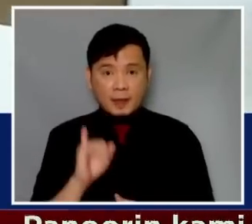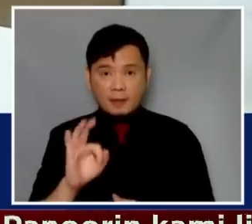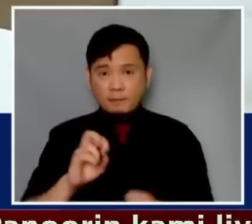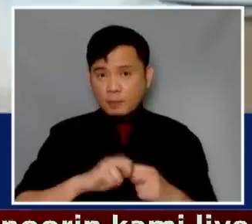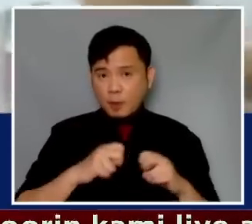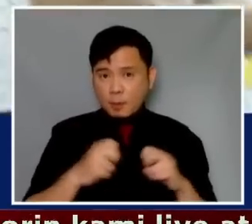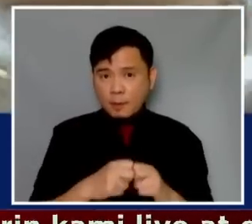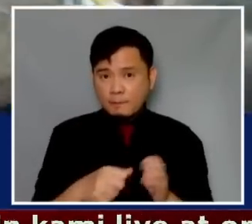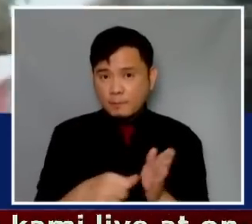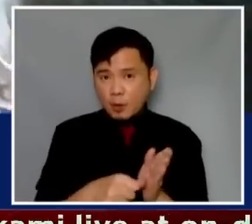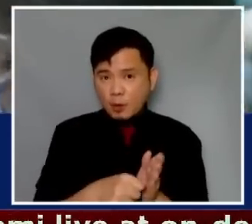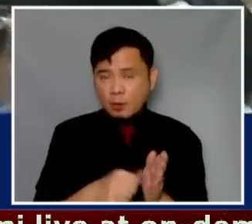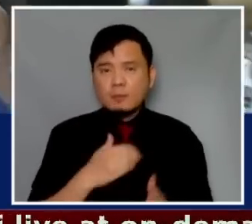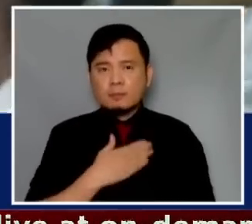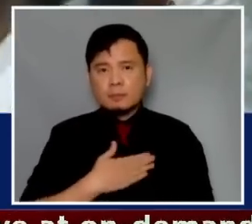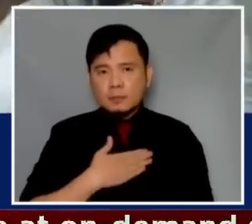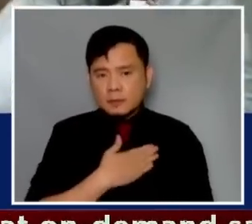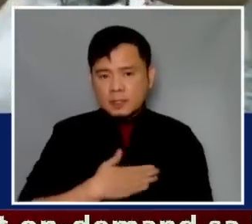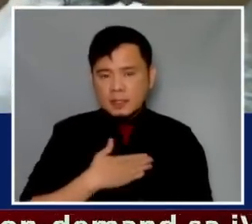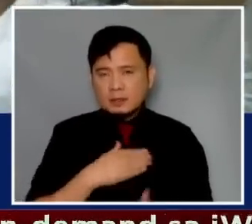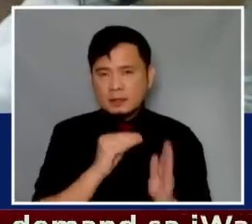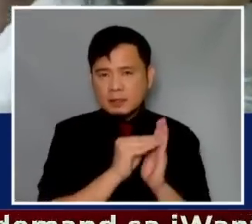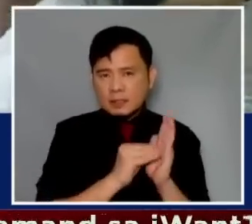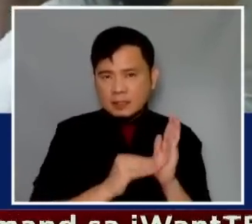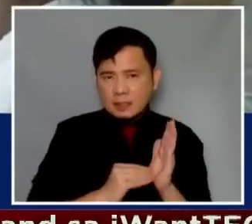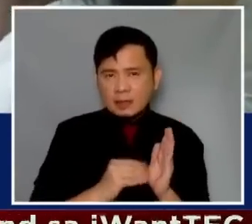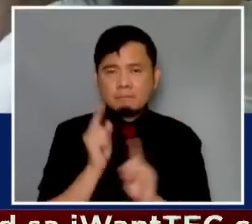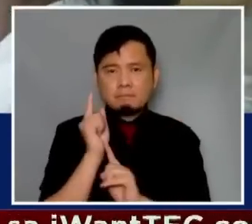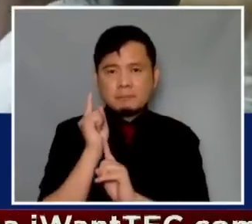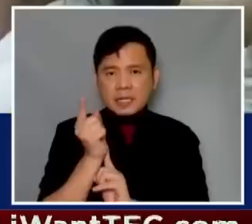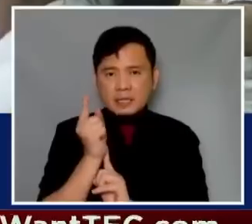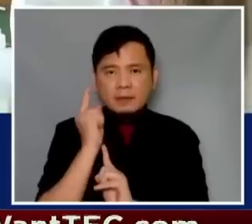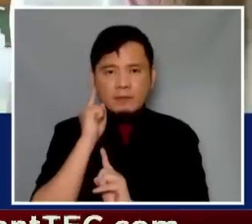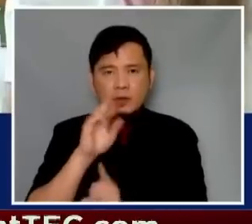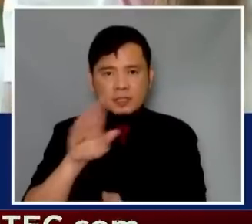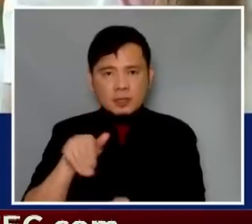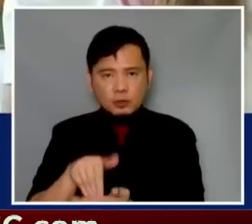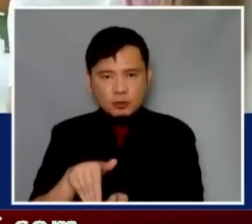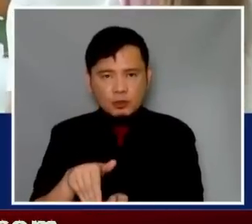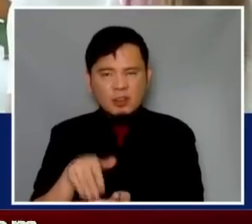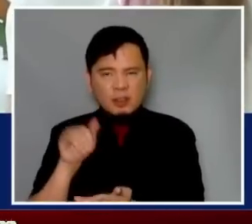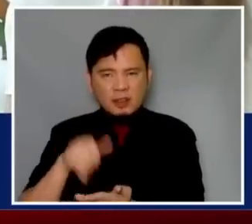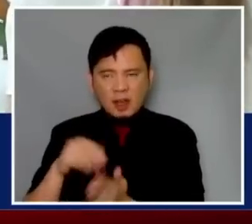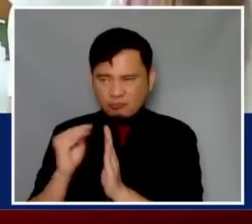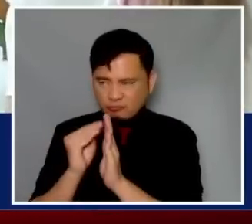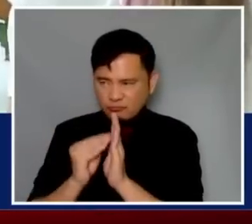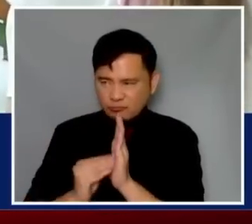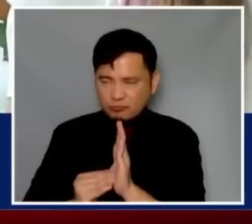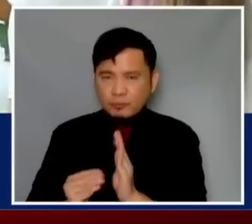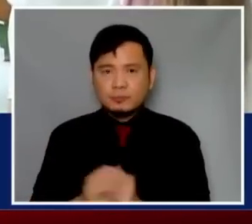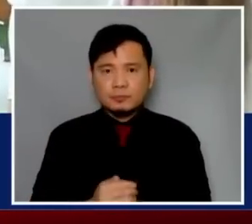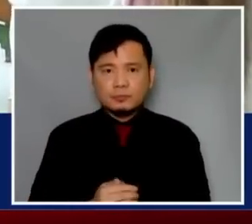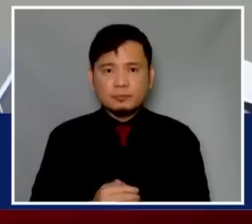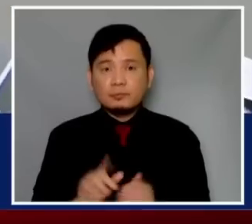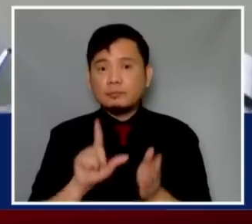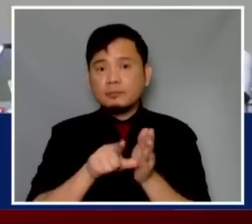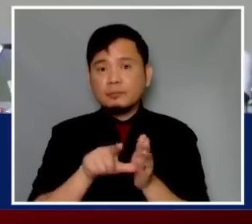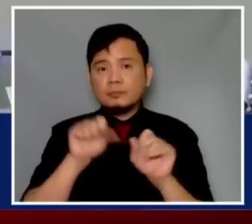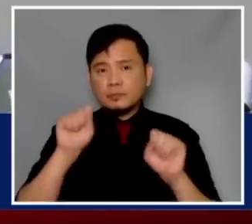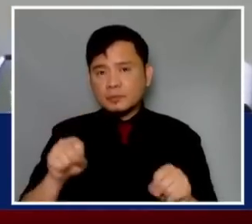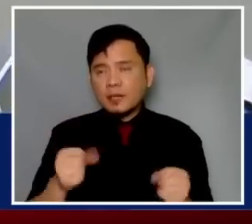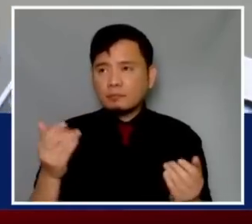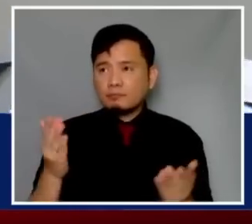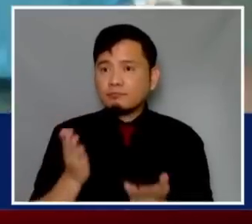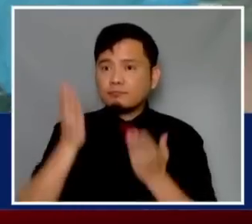pagboto, ipa-record sa tinatawag na minutes ng presinto ang nangyari. Pwedeng idulog ang reklamo sa electoral board.